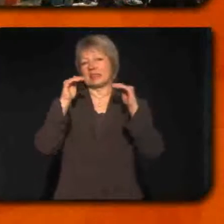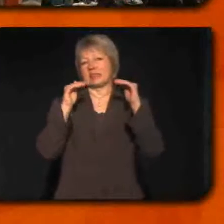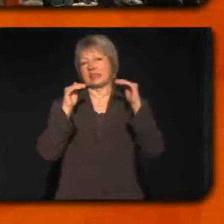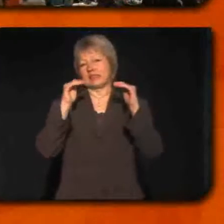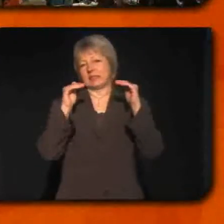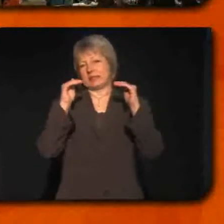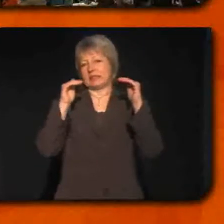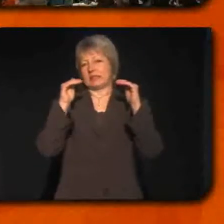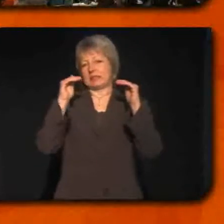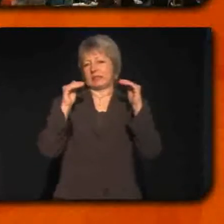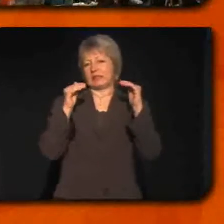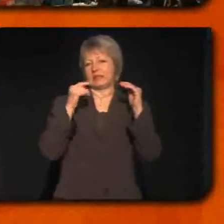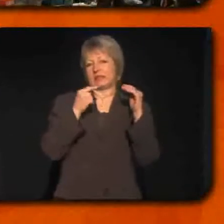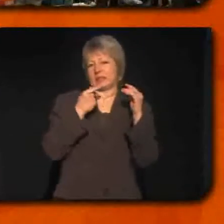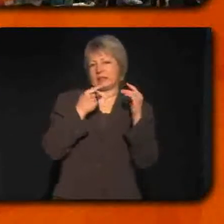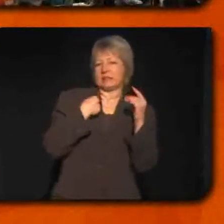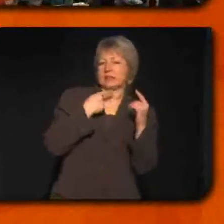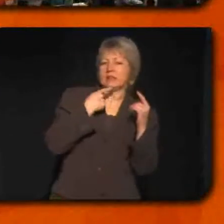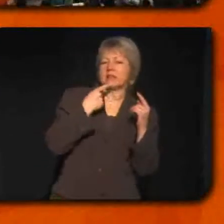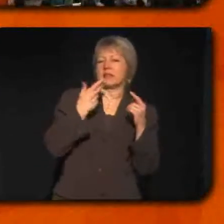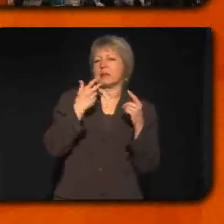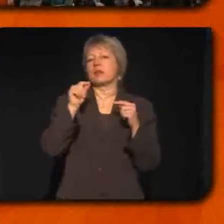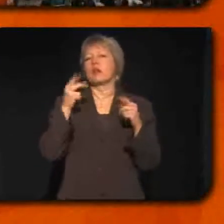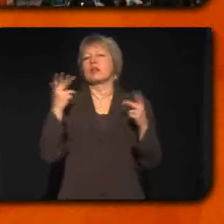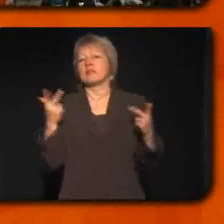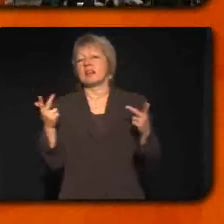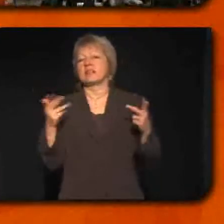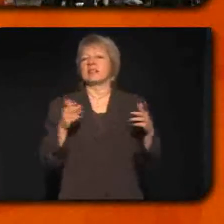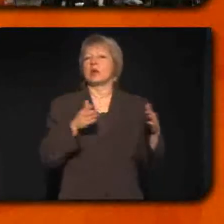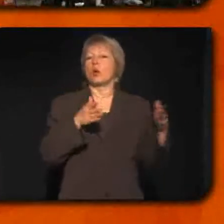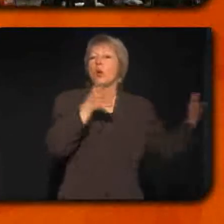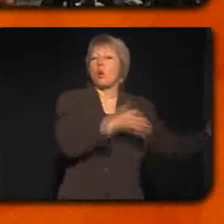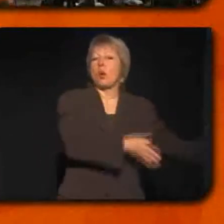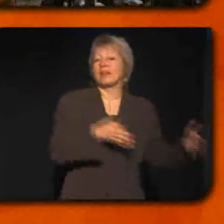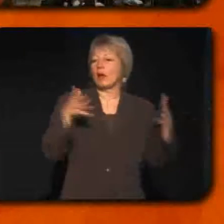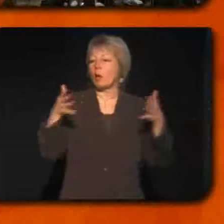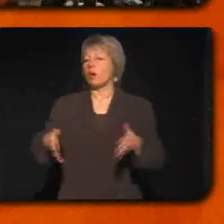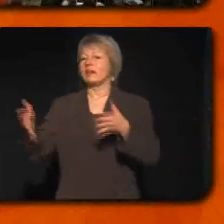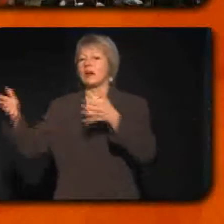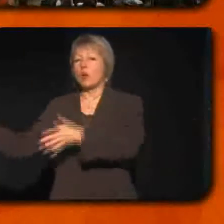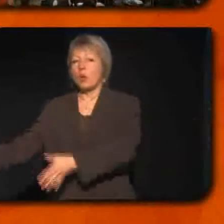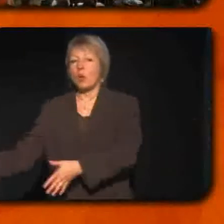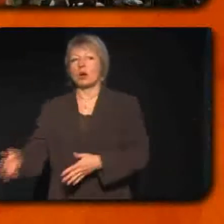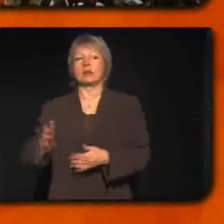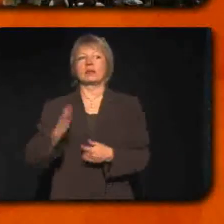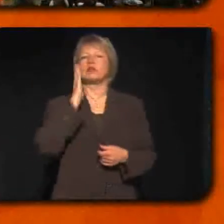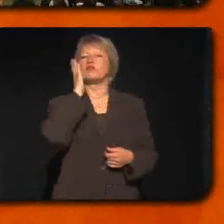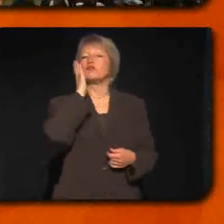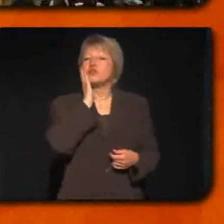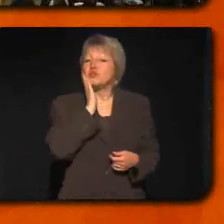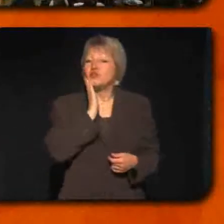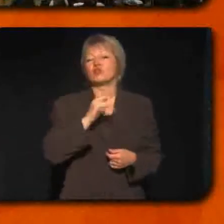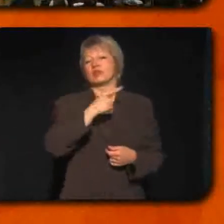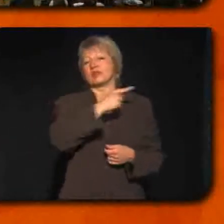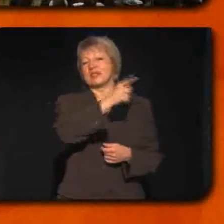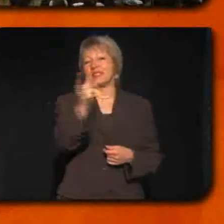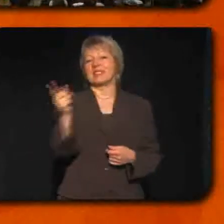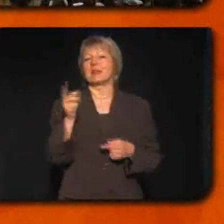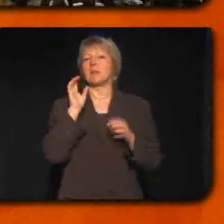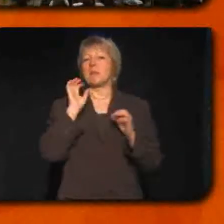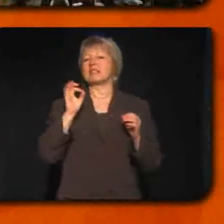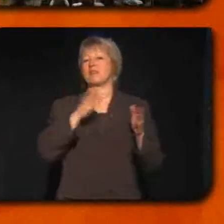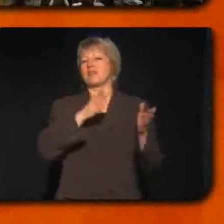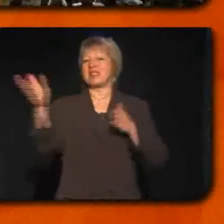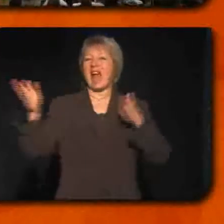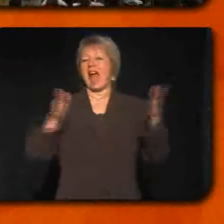als an den Urnen in der Mitte schaut euch um ihr habt eine Recht darauf in der Schlange zu stehen ihr müsst dies aber